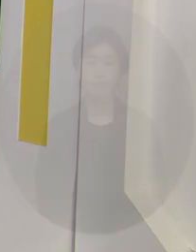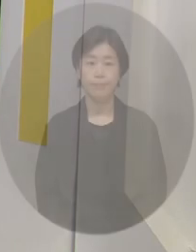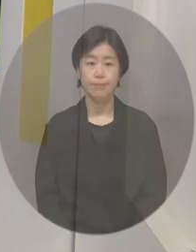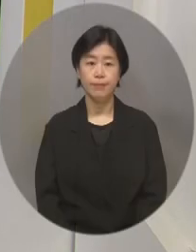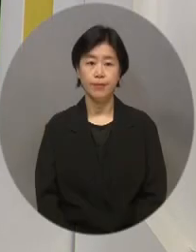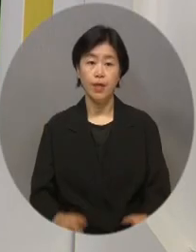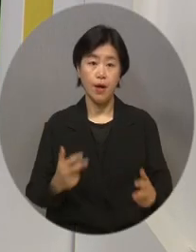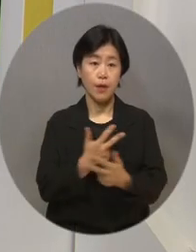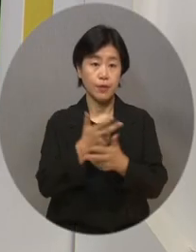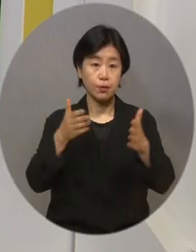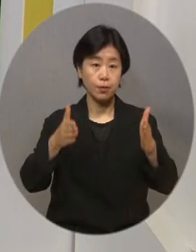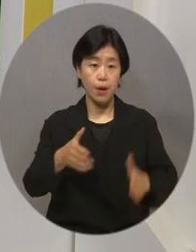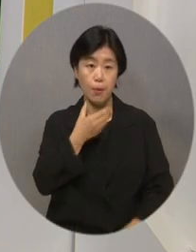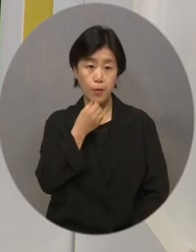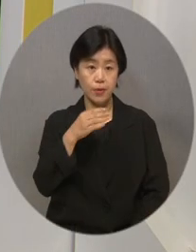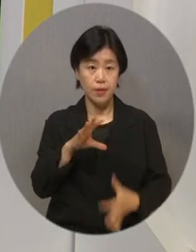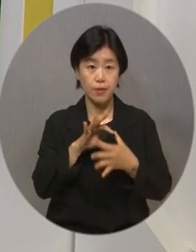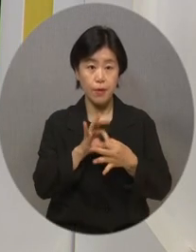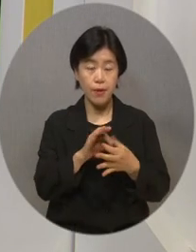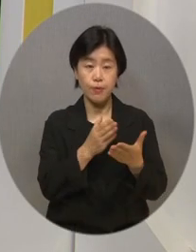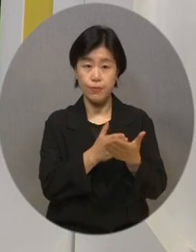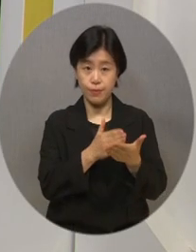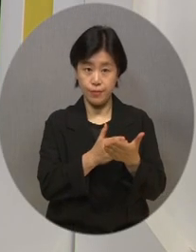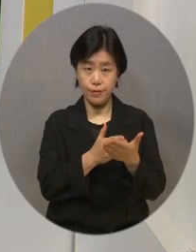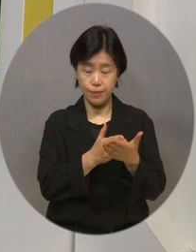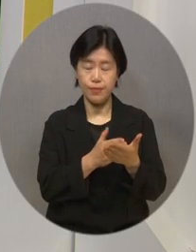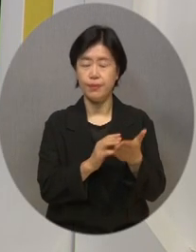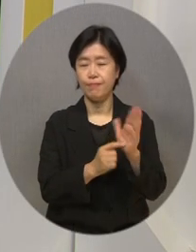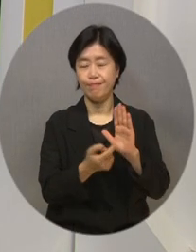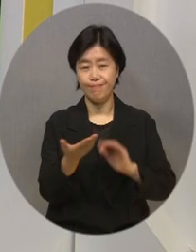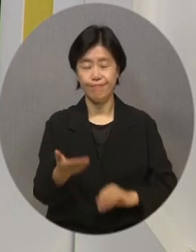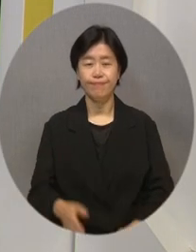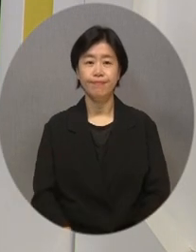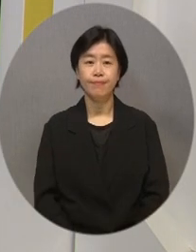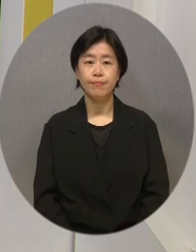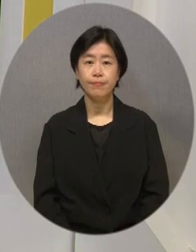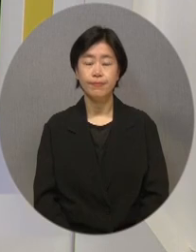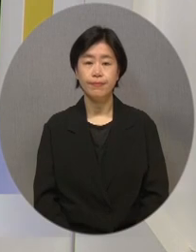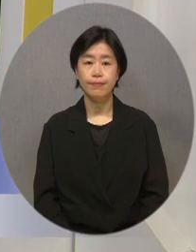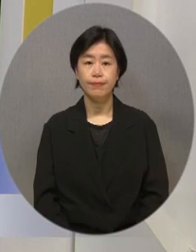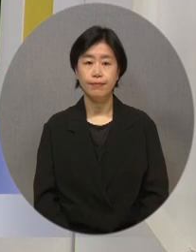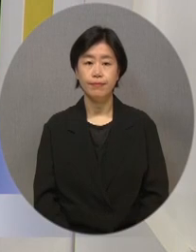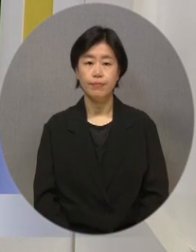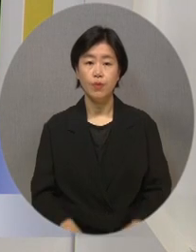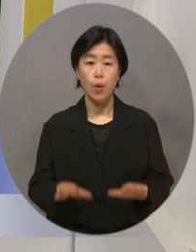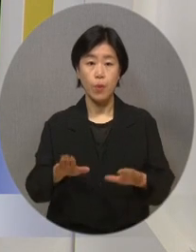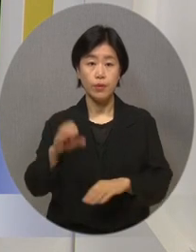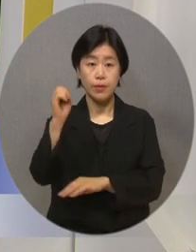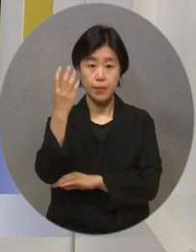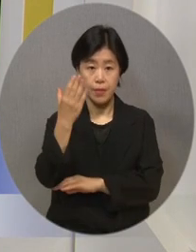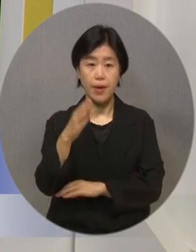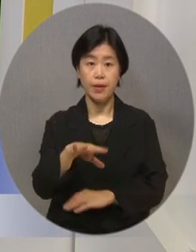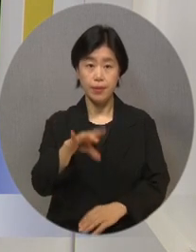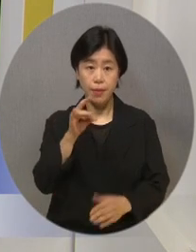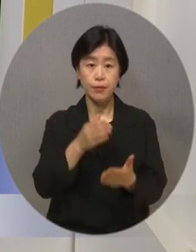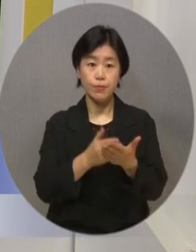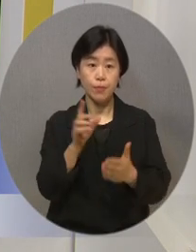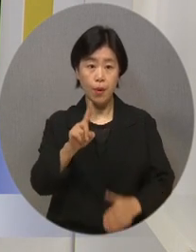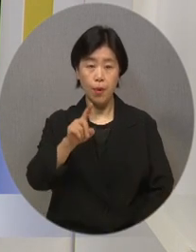한 주간의 복직의 소식을 장애인 신문과 함께 만나봅니다 오늘 1면 기사에는